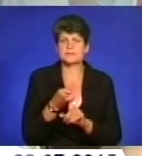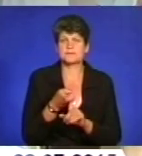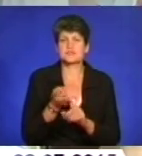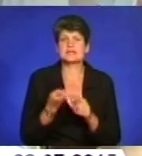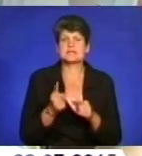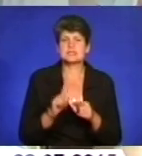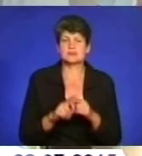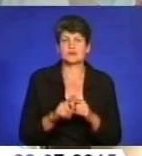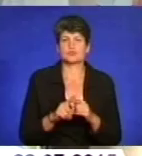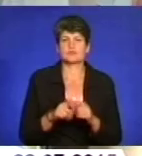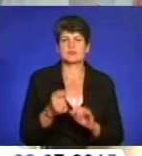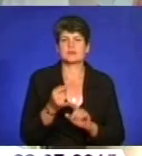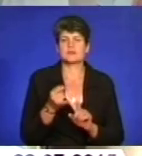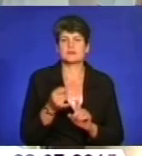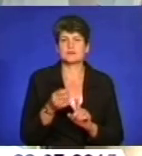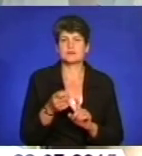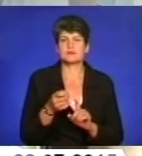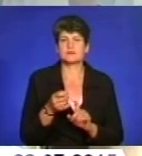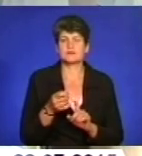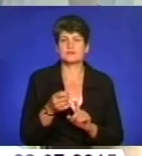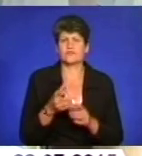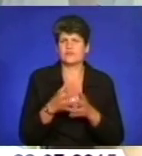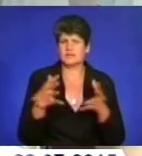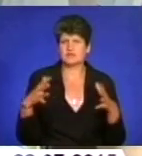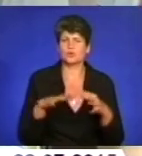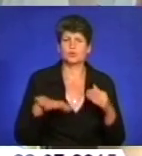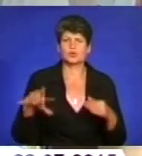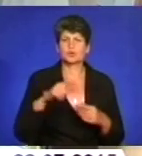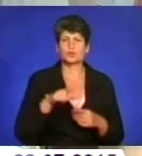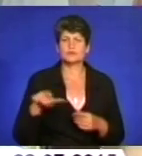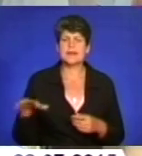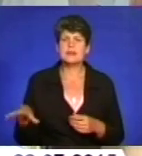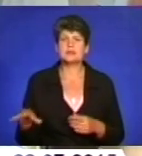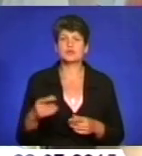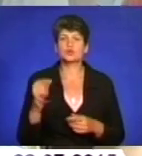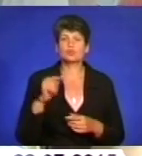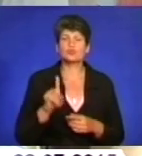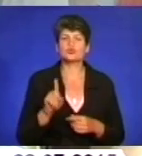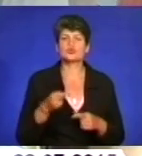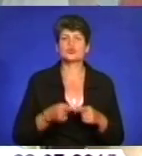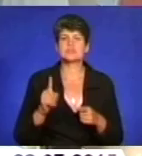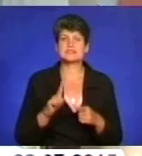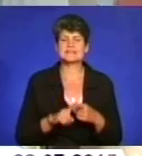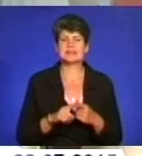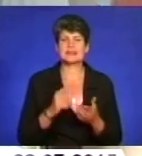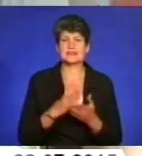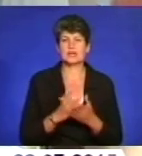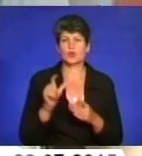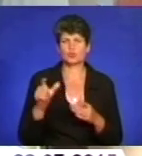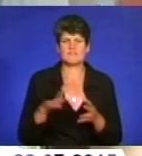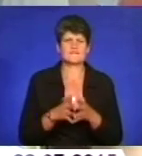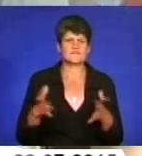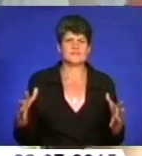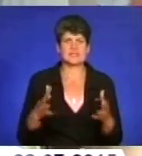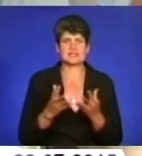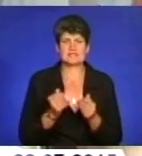цією недугою широкого кола людей. Через те, що, по-перше, що це є люди, велика кількість людей